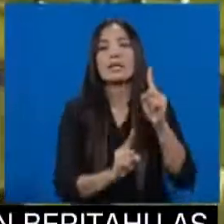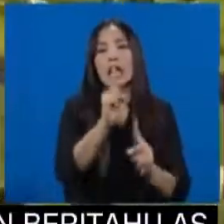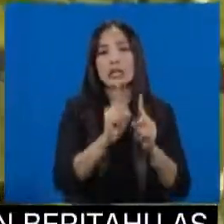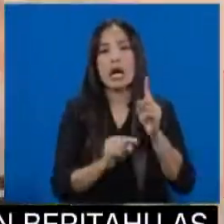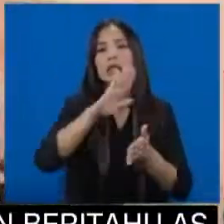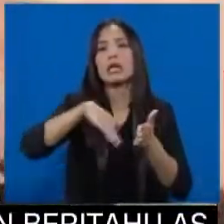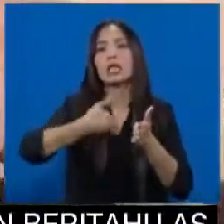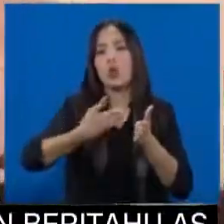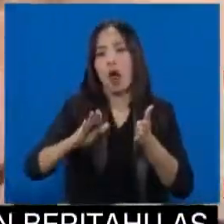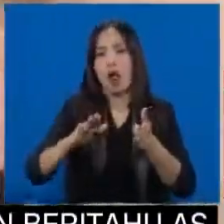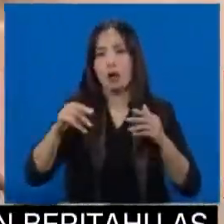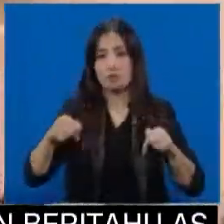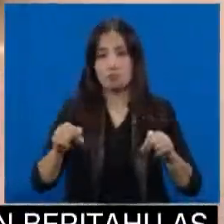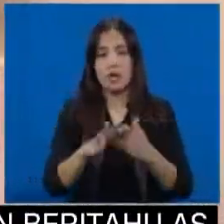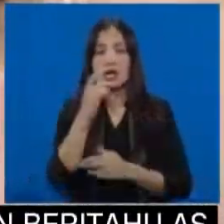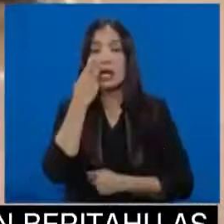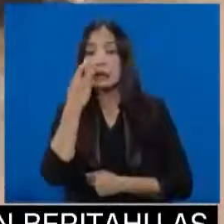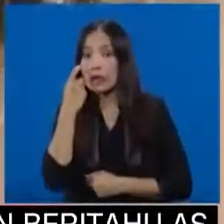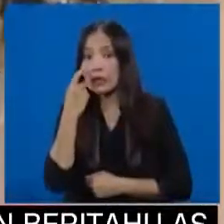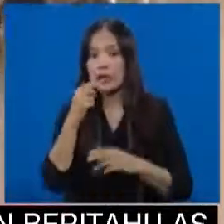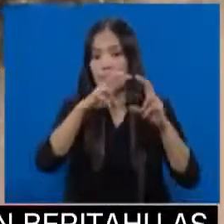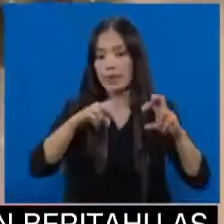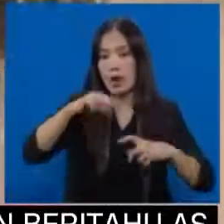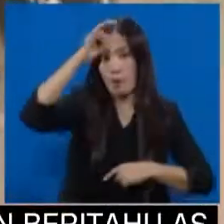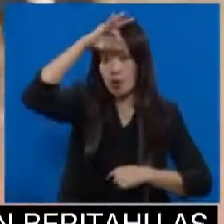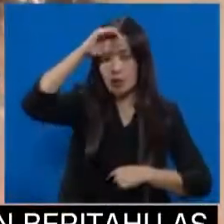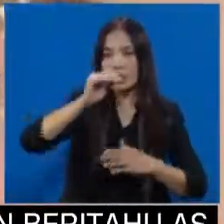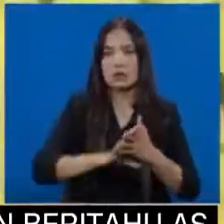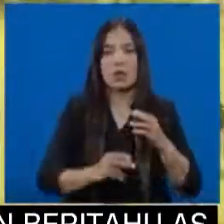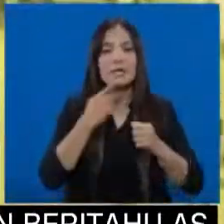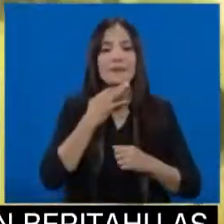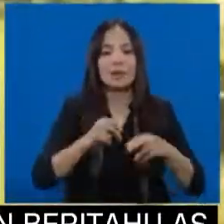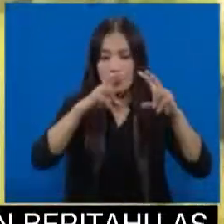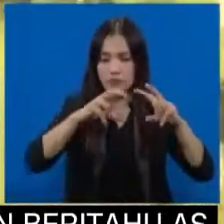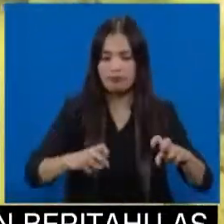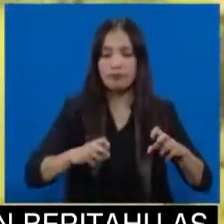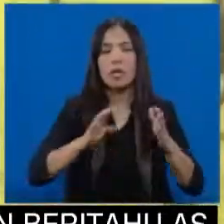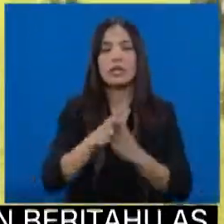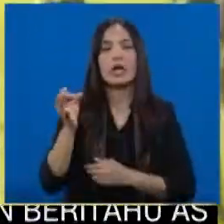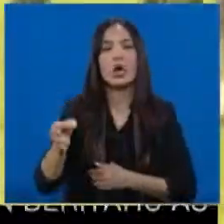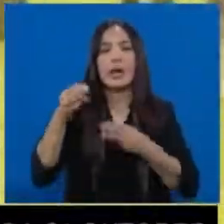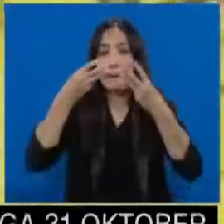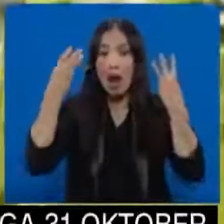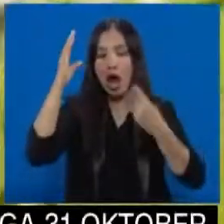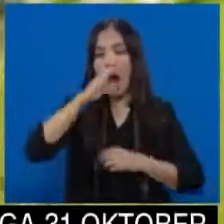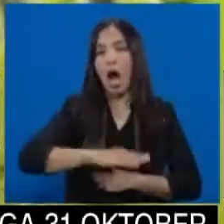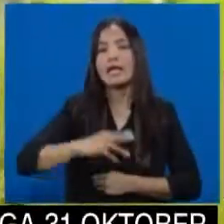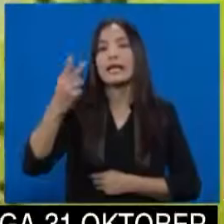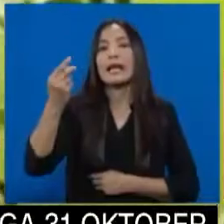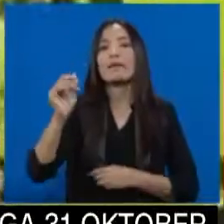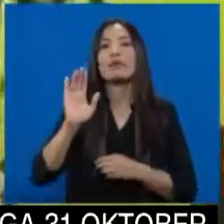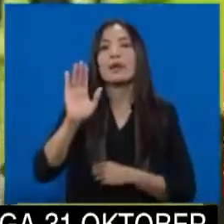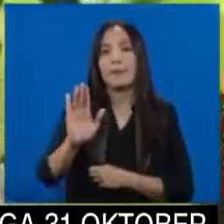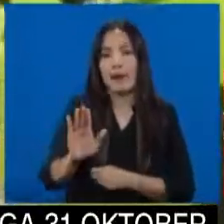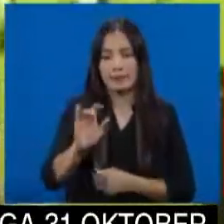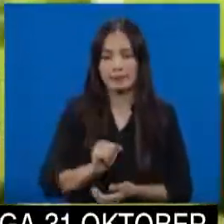Selain terus memeriksa sejumlah saksi, Polda Jawa Timur juga akan menggelar rekonstruksi tragedi Kanjuruhan Malang, Jawa Timur pada Rabu 19